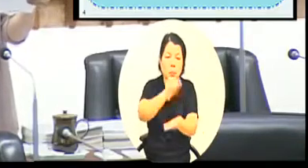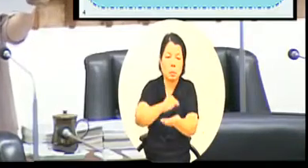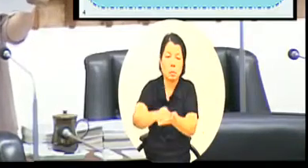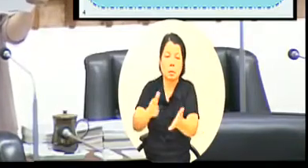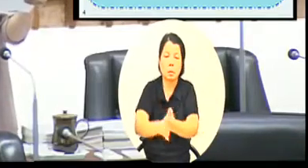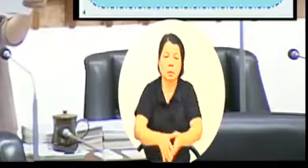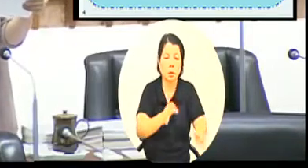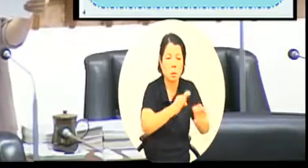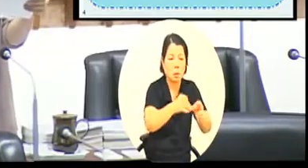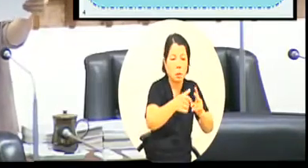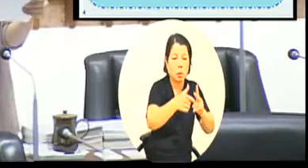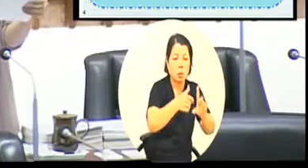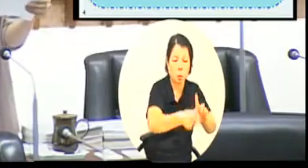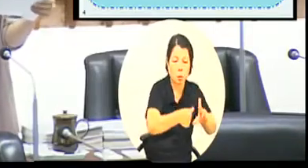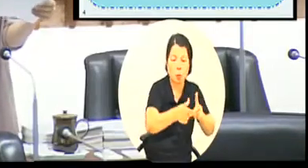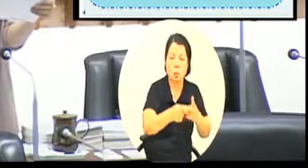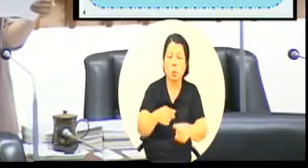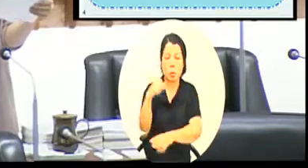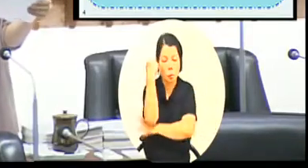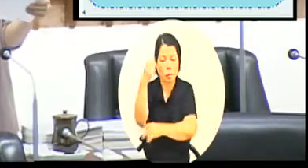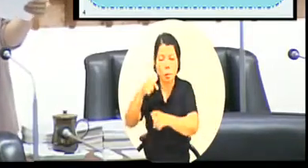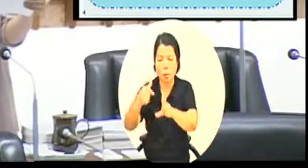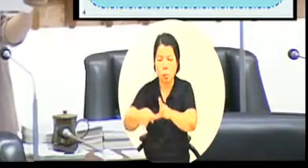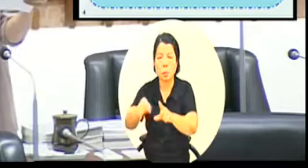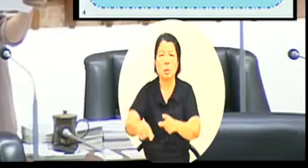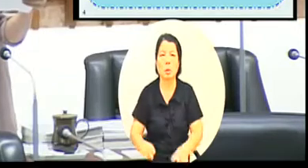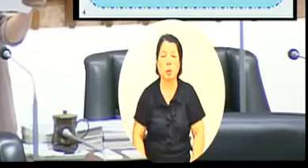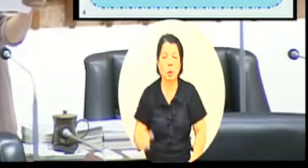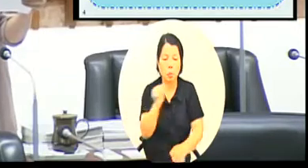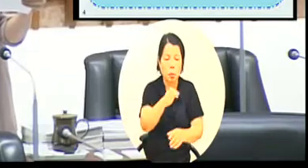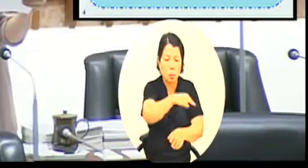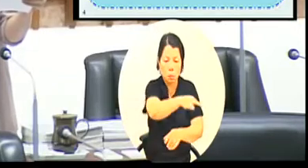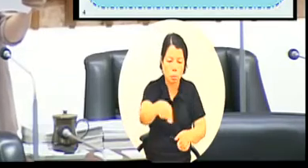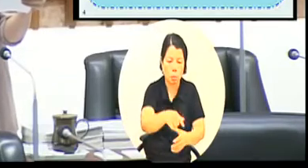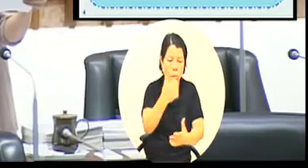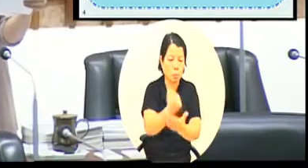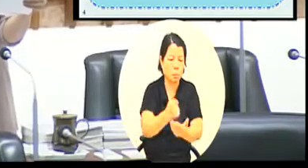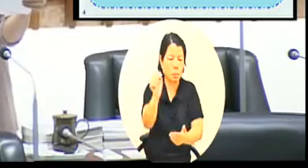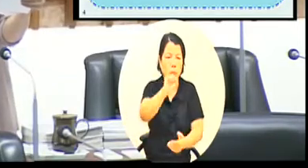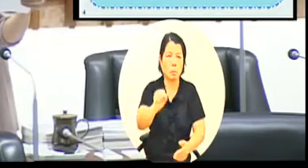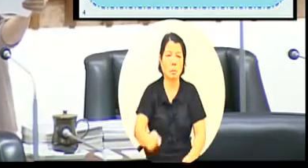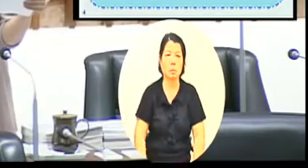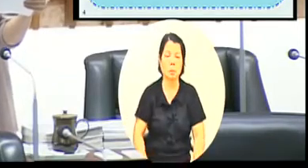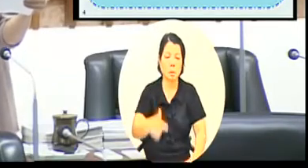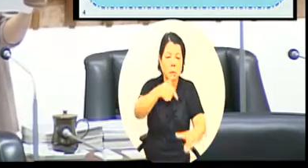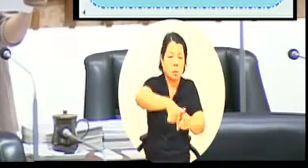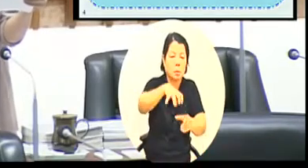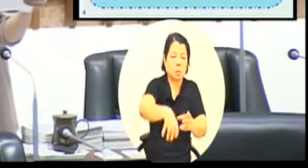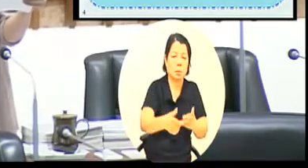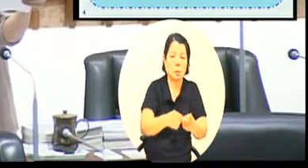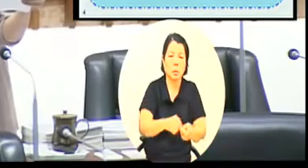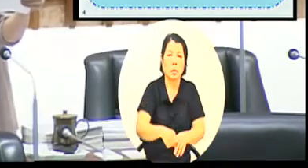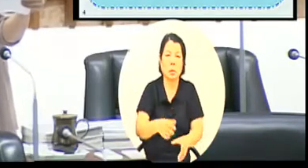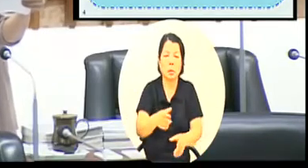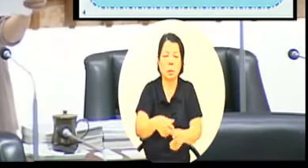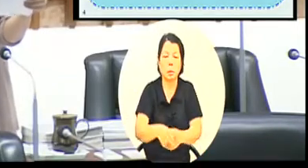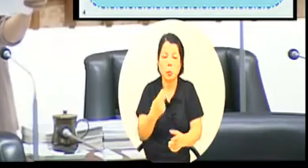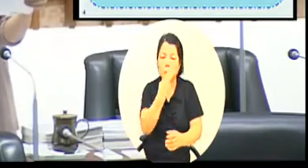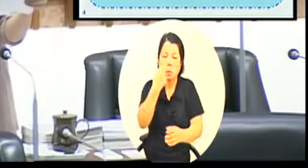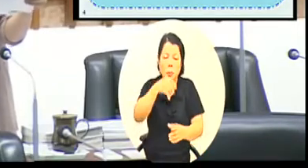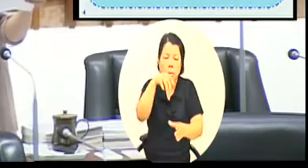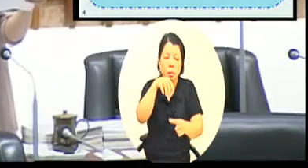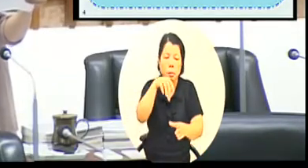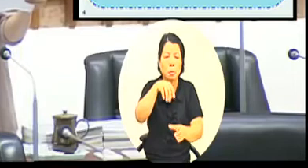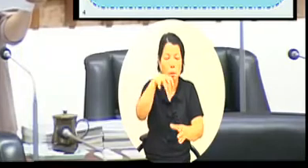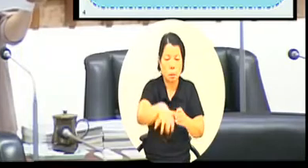业区跟住宅区里面呢，不应该可以有这些东西哦，不可以有加油站、加气站了。所以在限定的加油